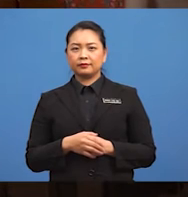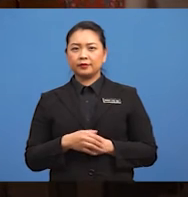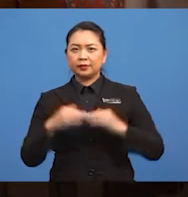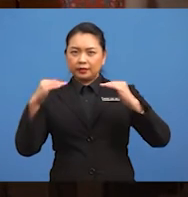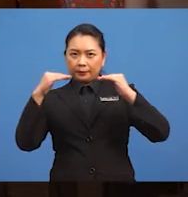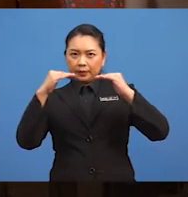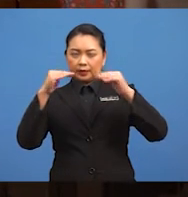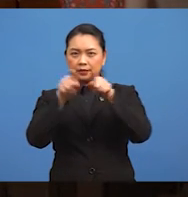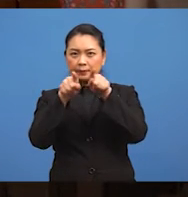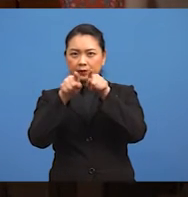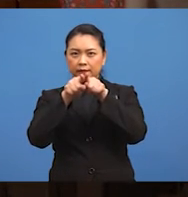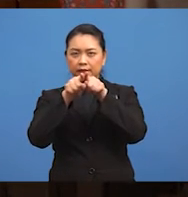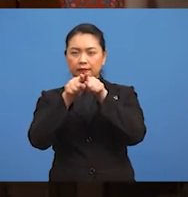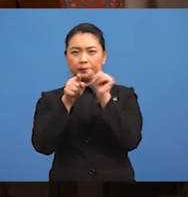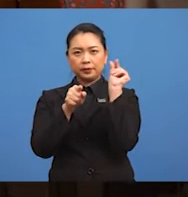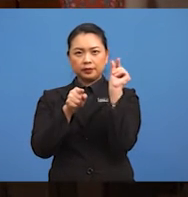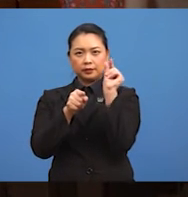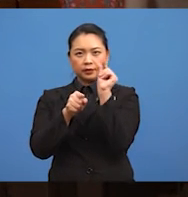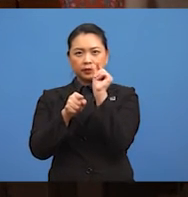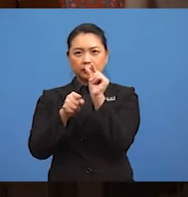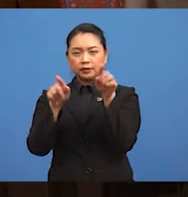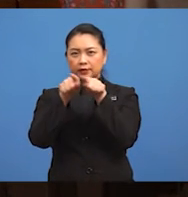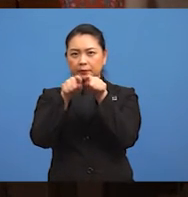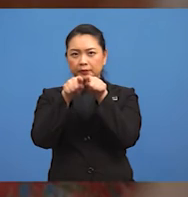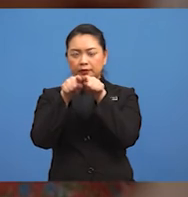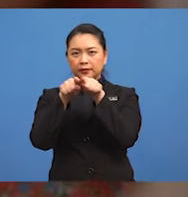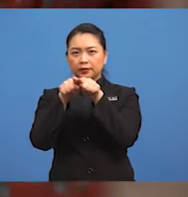Seimbangkan kedutan di kepala lengan.